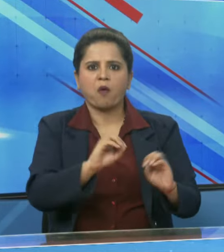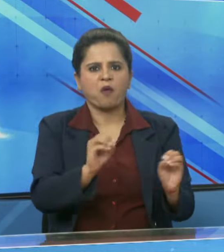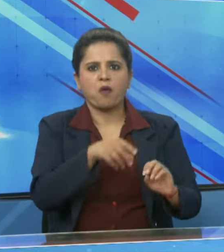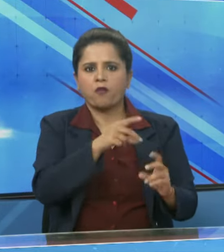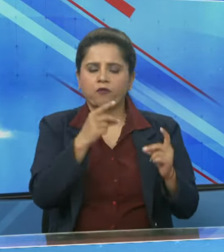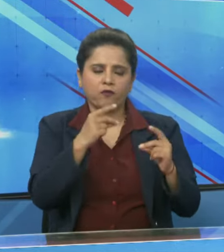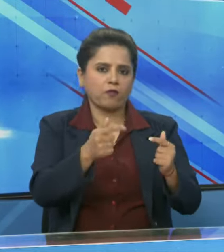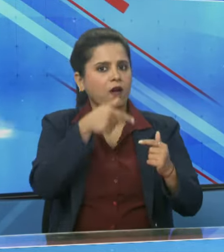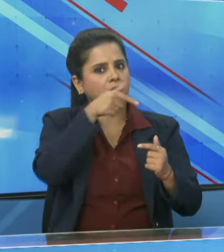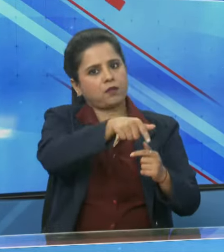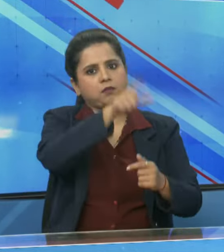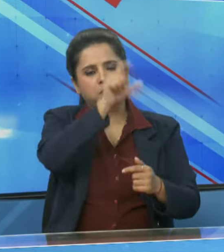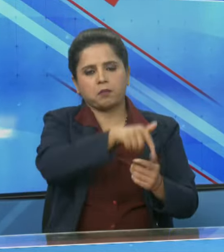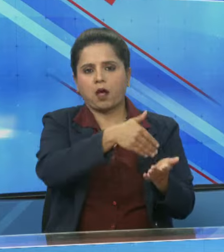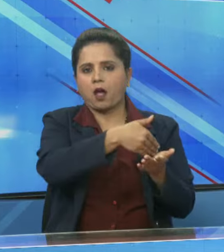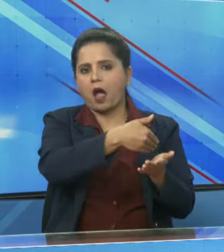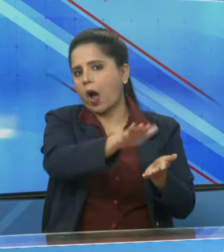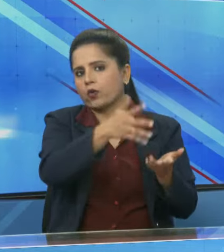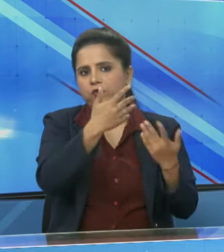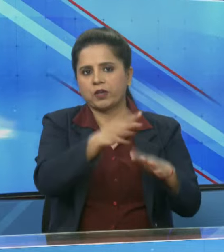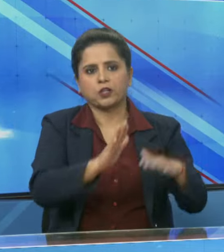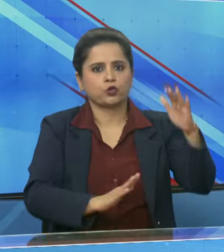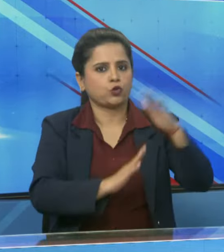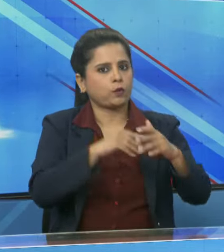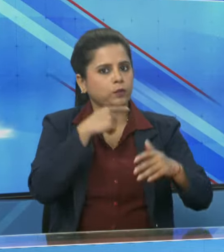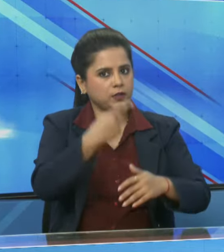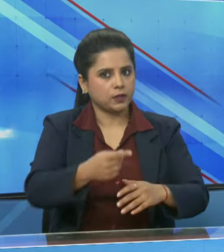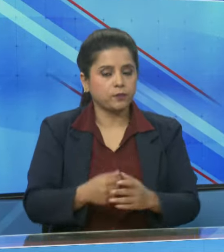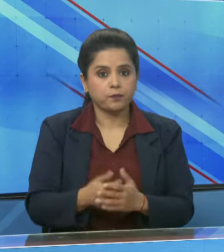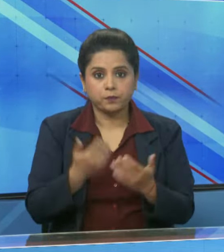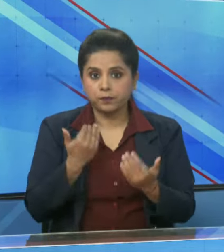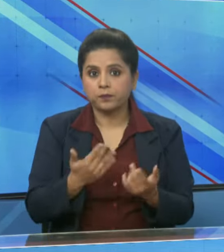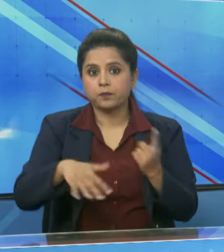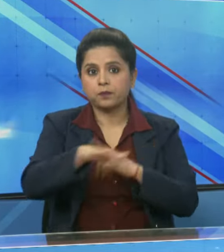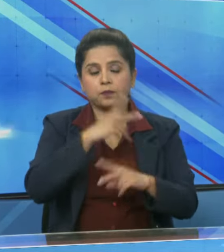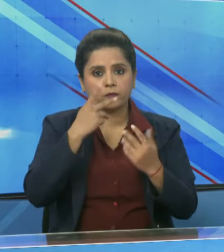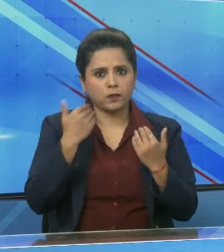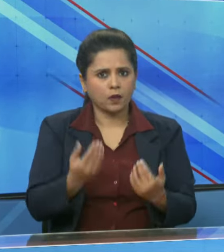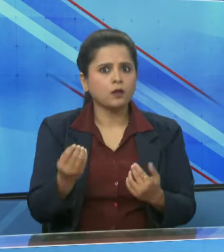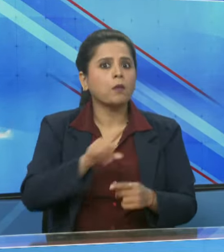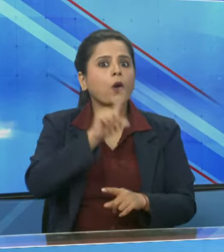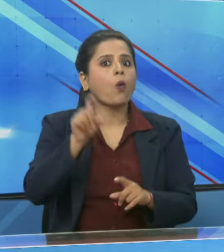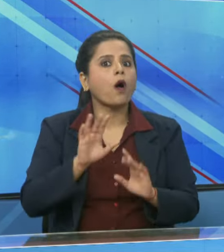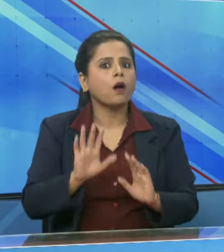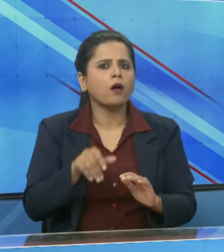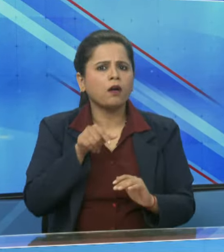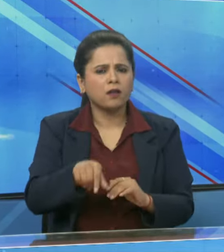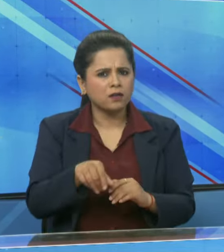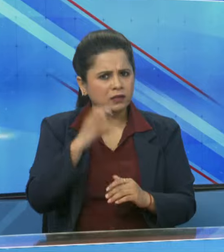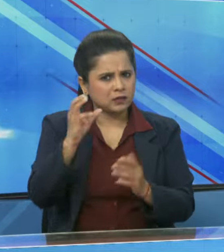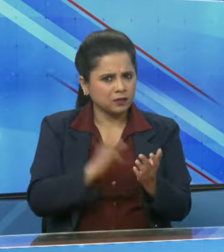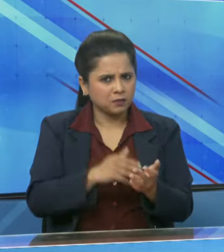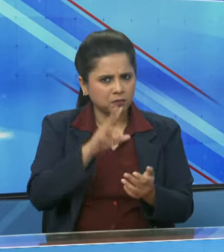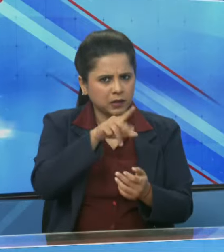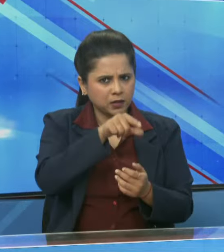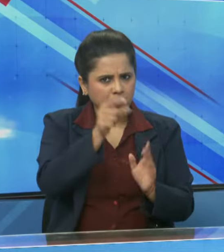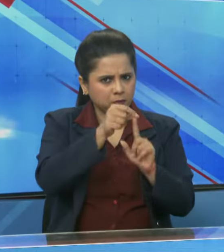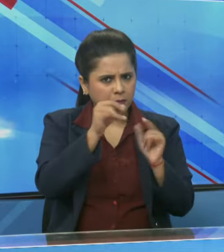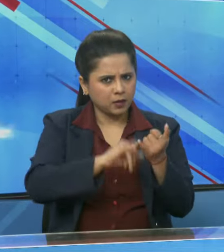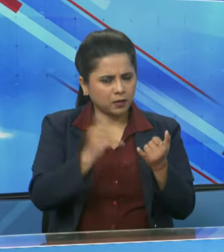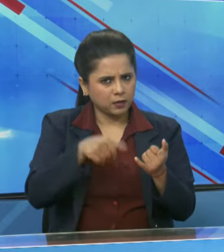तुरंत प्रभाव से उनकी सेवाएँ समाप्त करने का आदेश जारी किया। हालांकि इसे लेकर सवाल भी उठता है कि क्या मुख्यमंत्री के निजी स्टाफ